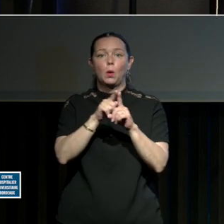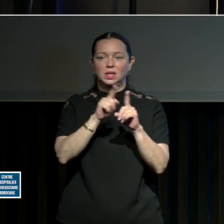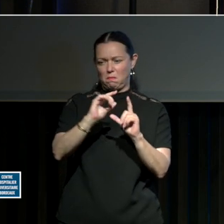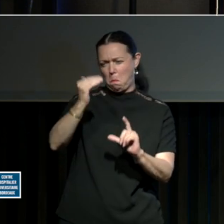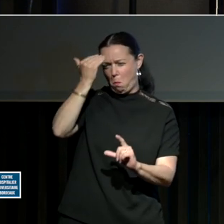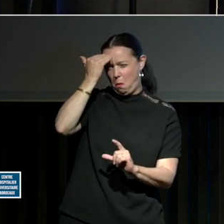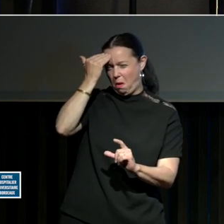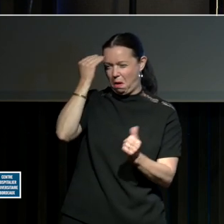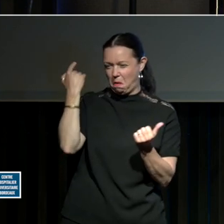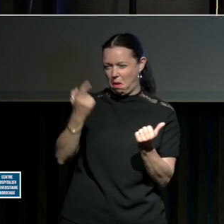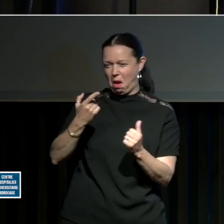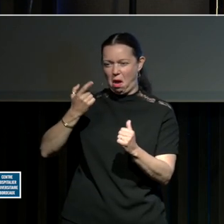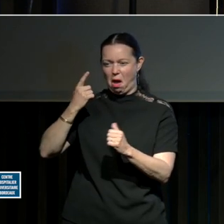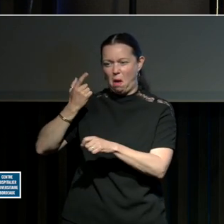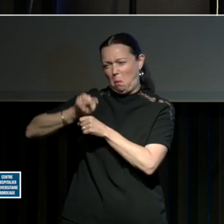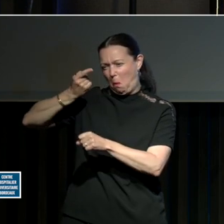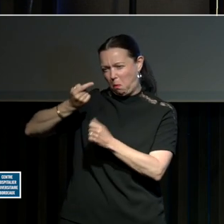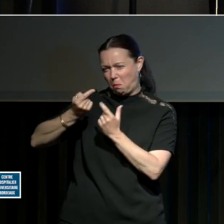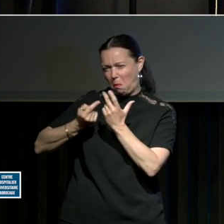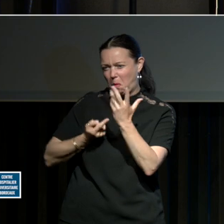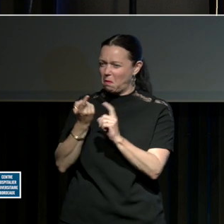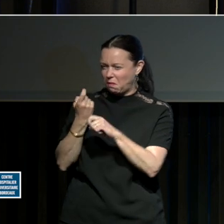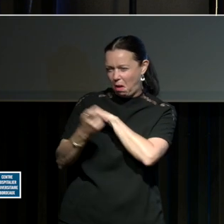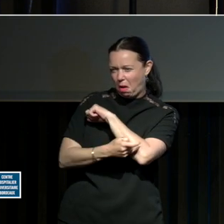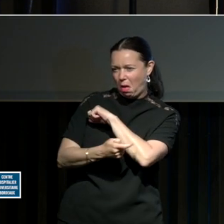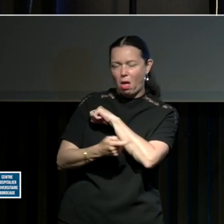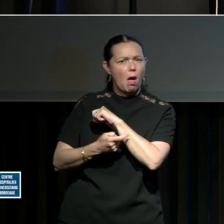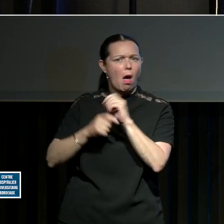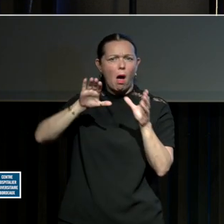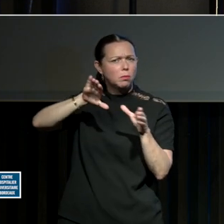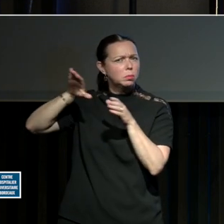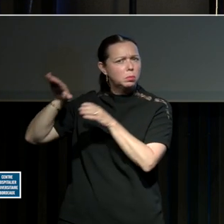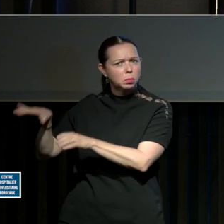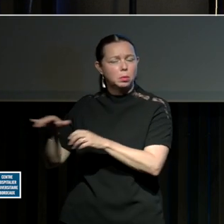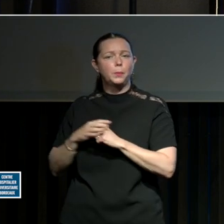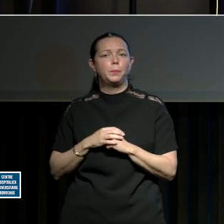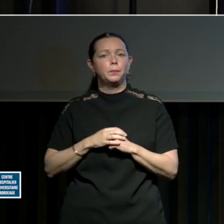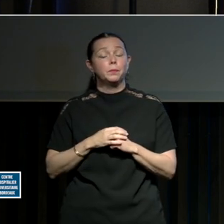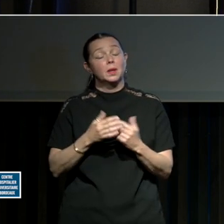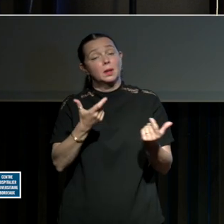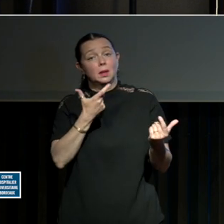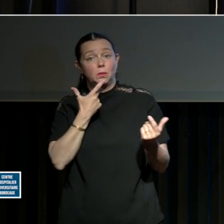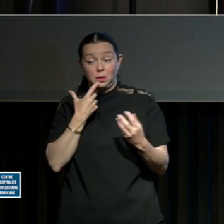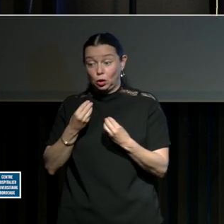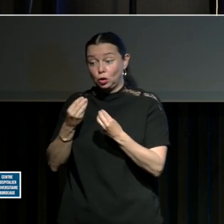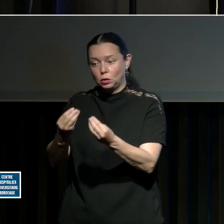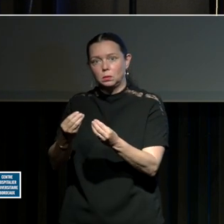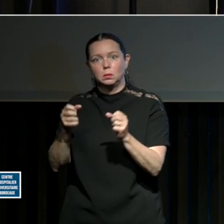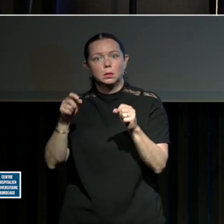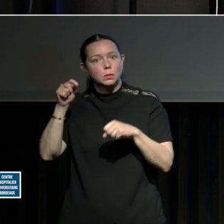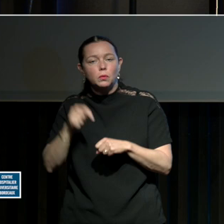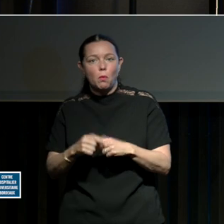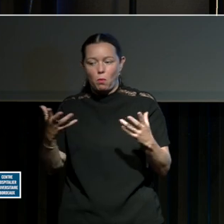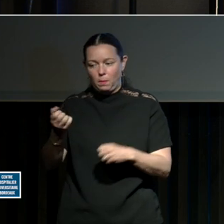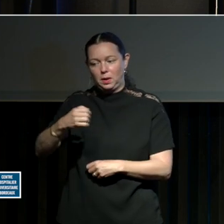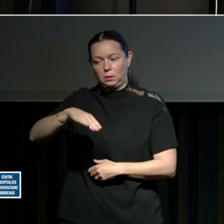morales souvent associées aux addictions. Et également, cela soulignait la nécessité de développer des